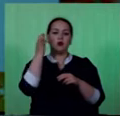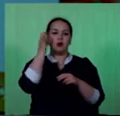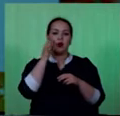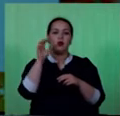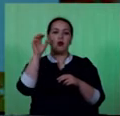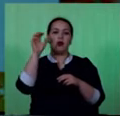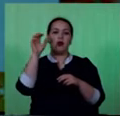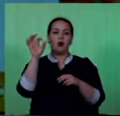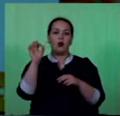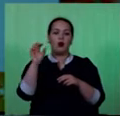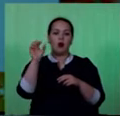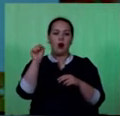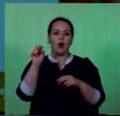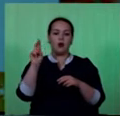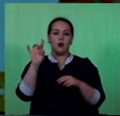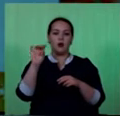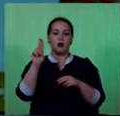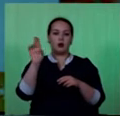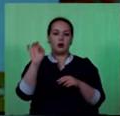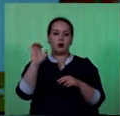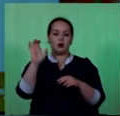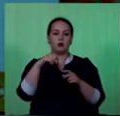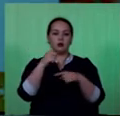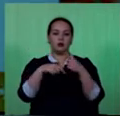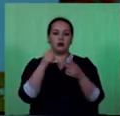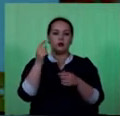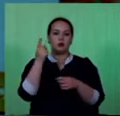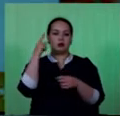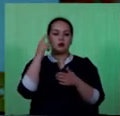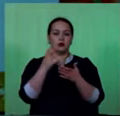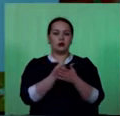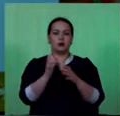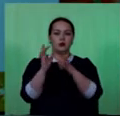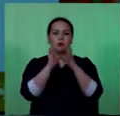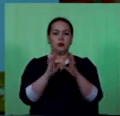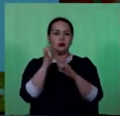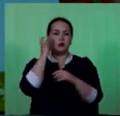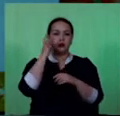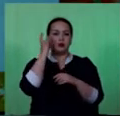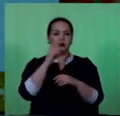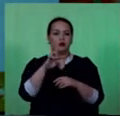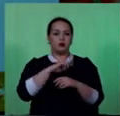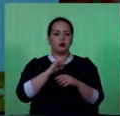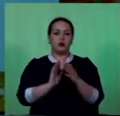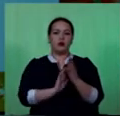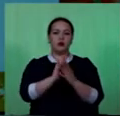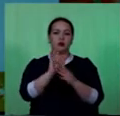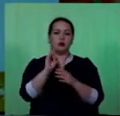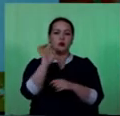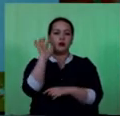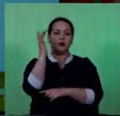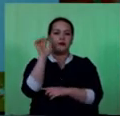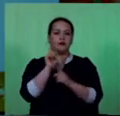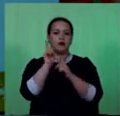абрикос следующая загадка круглая румяная я расту на ветке